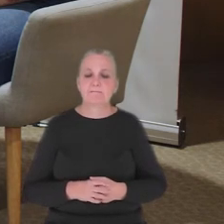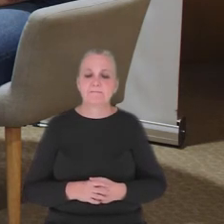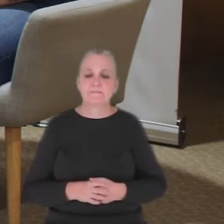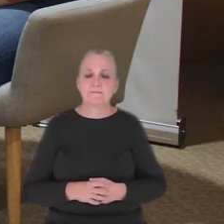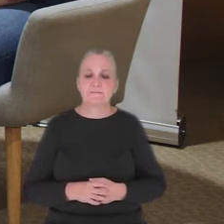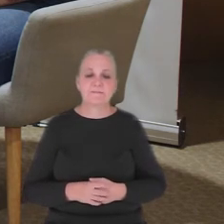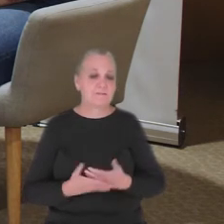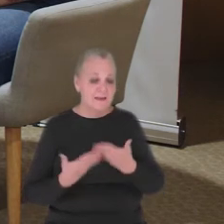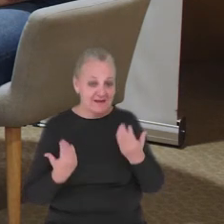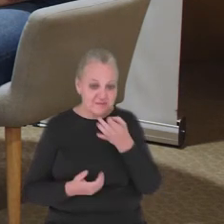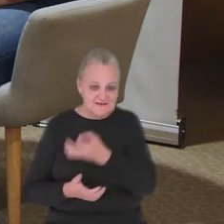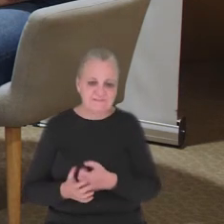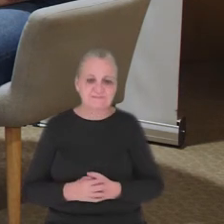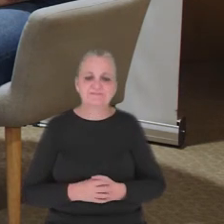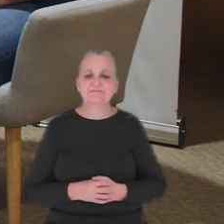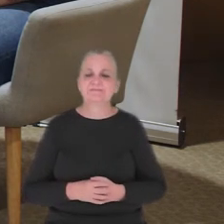Nie.